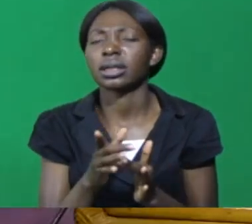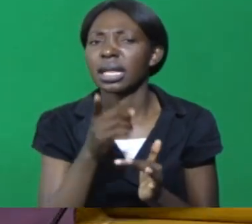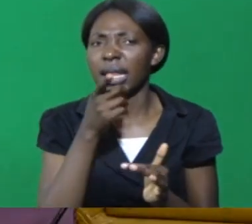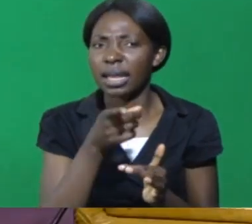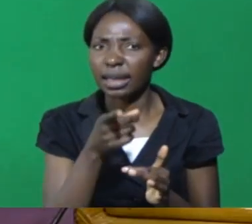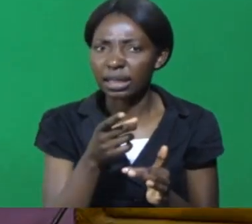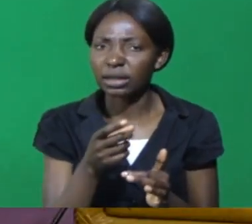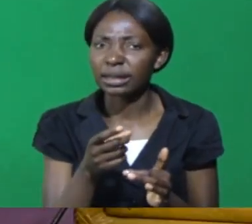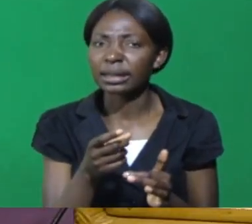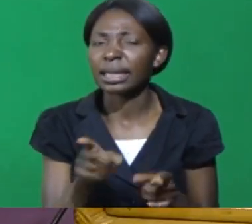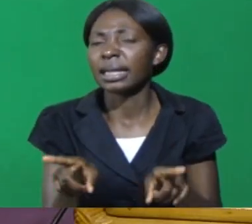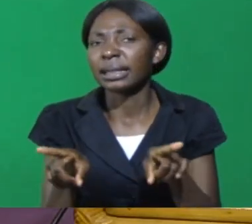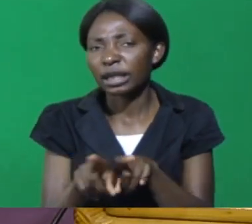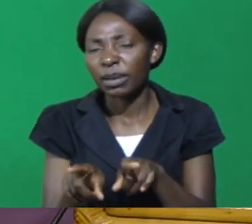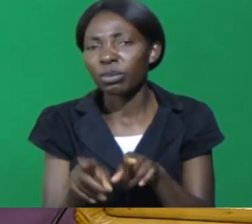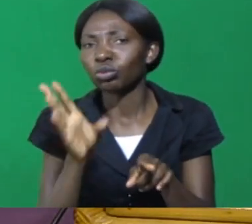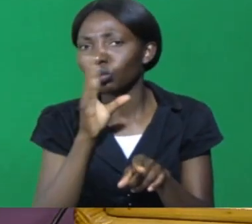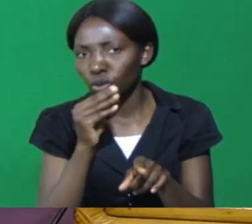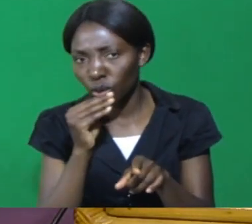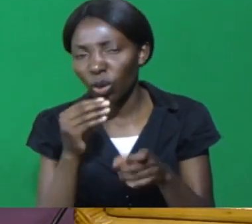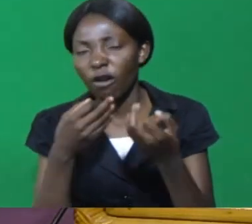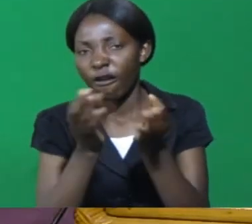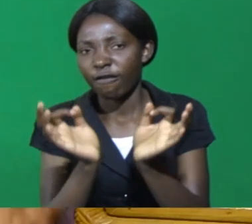dzedu paukama hwedu semaKristu kuti